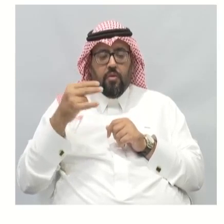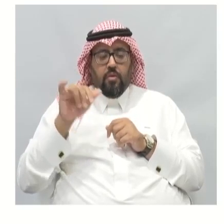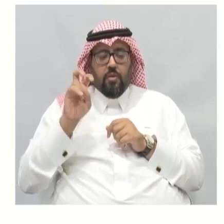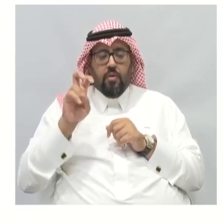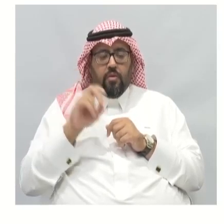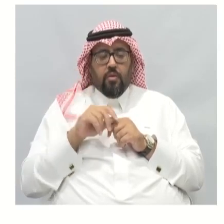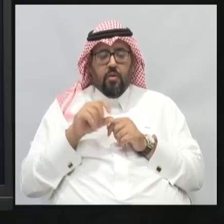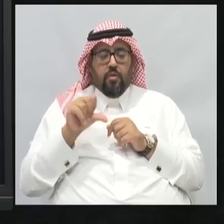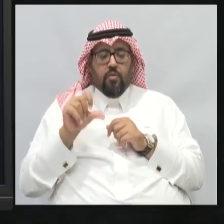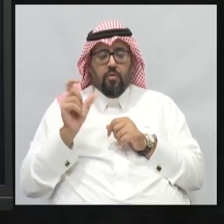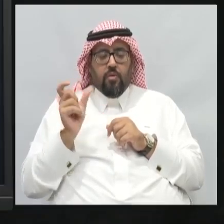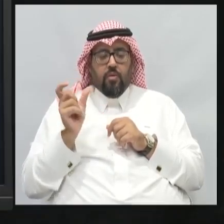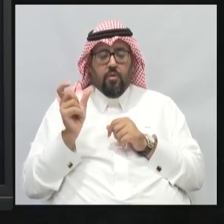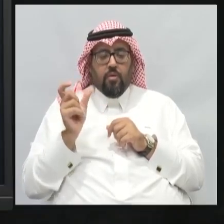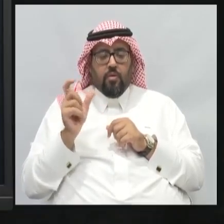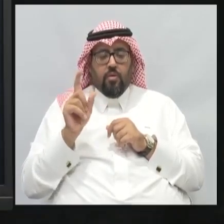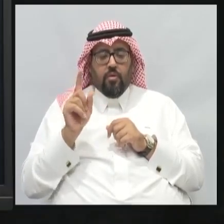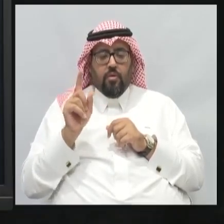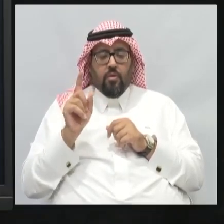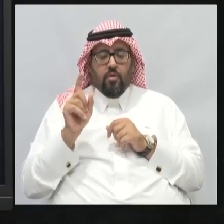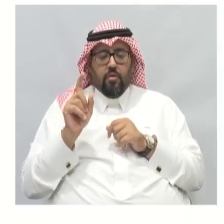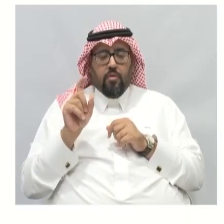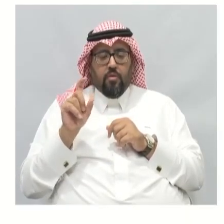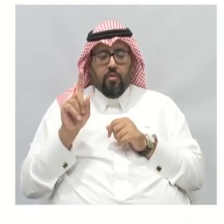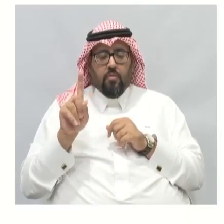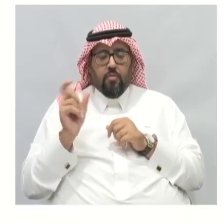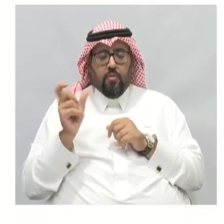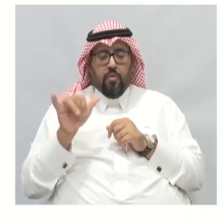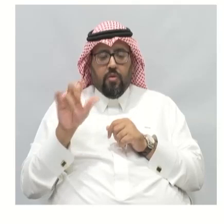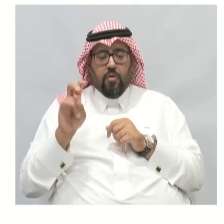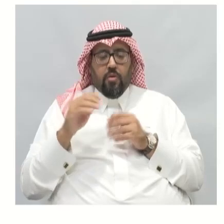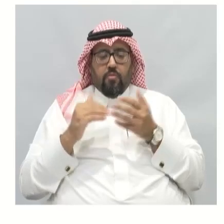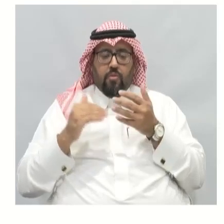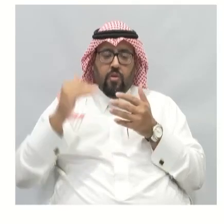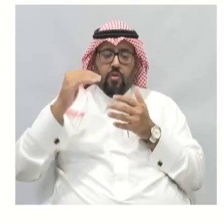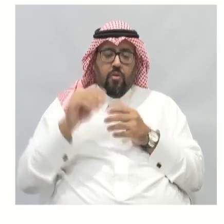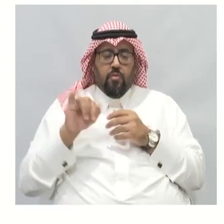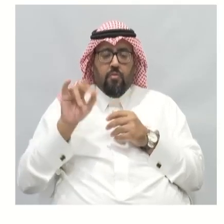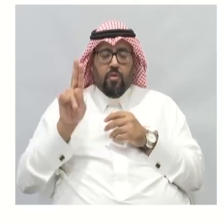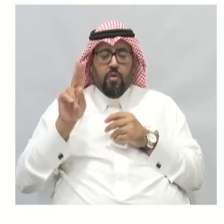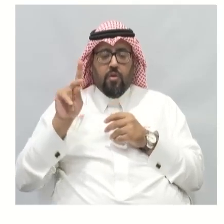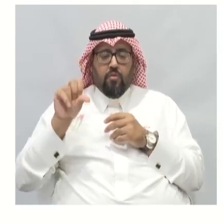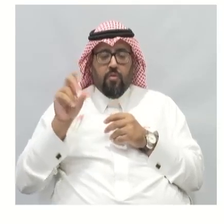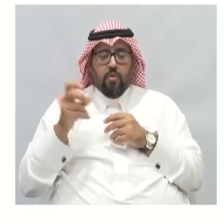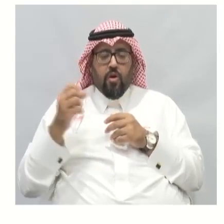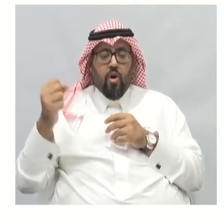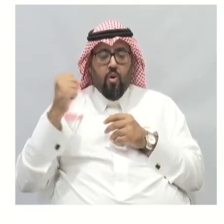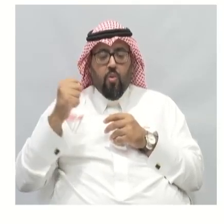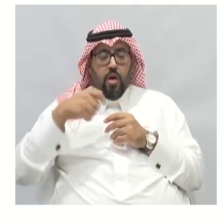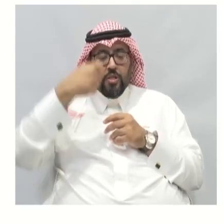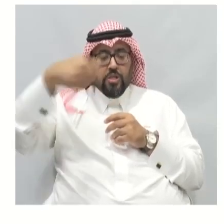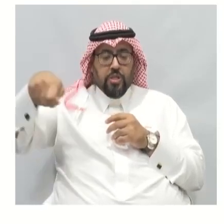موارد طبيعيه وبنيه تحتيه متطوره وايضا قوه